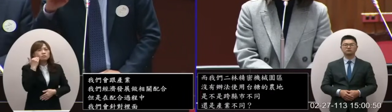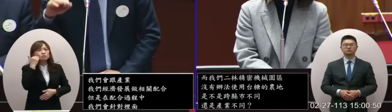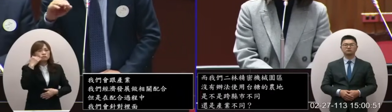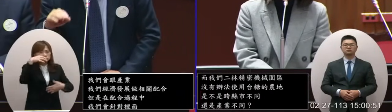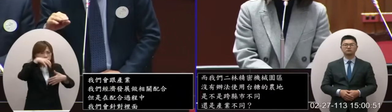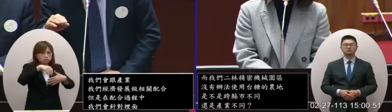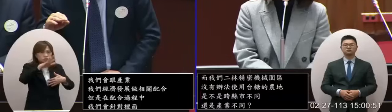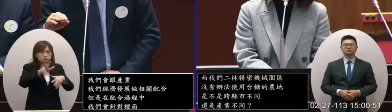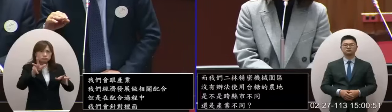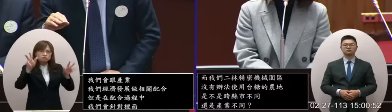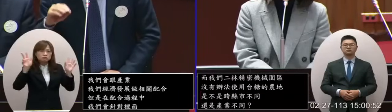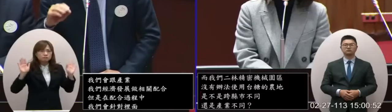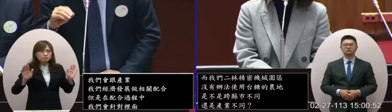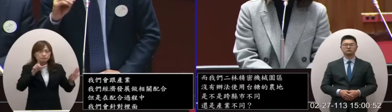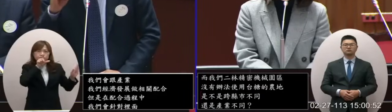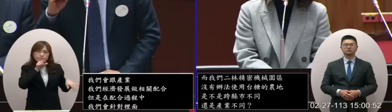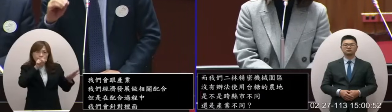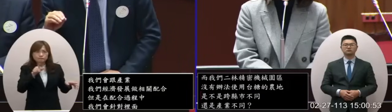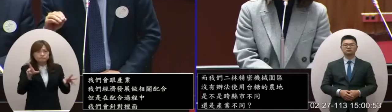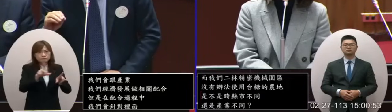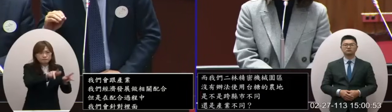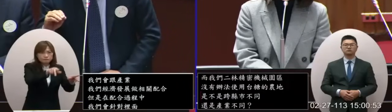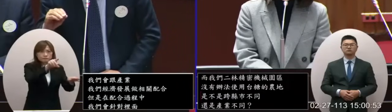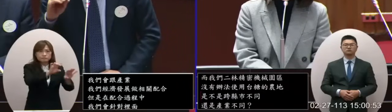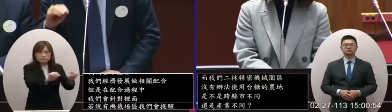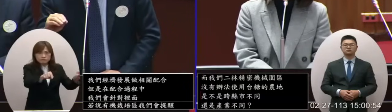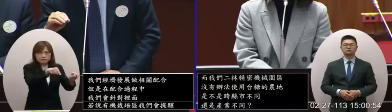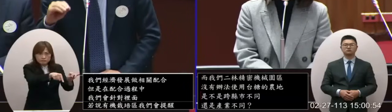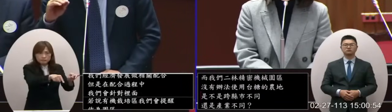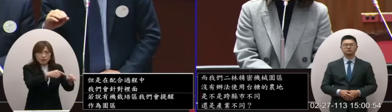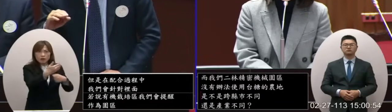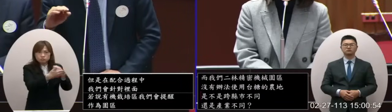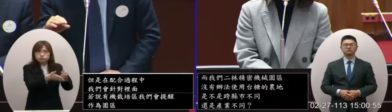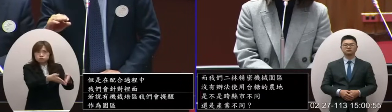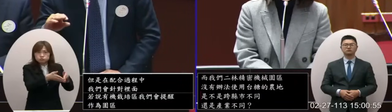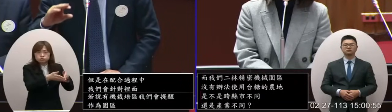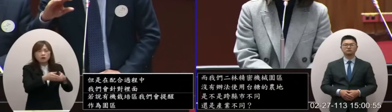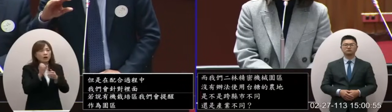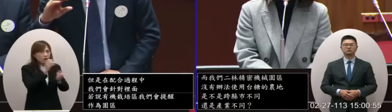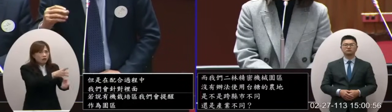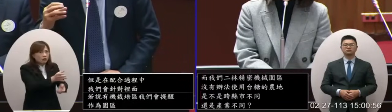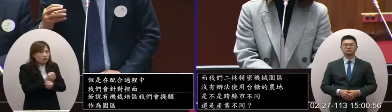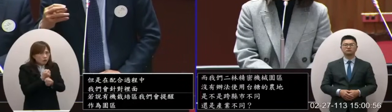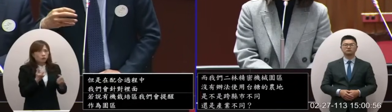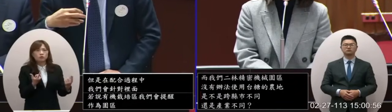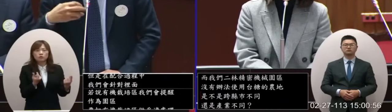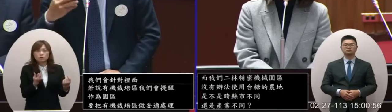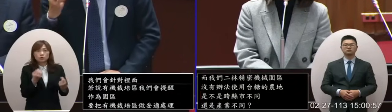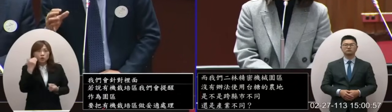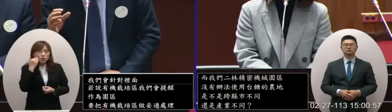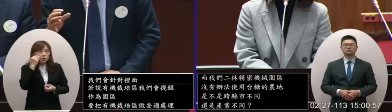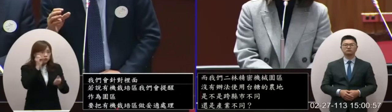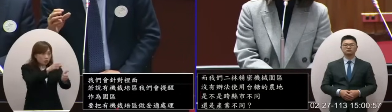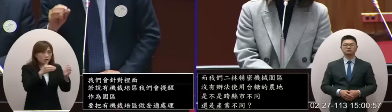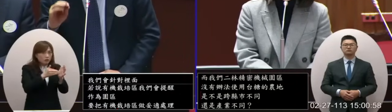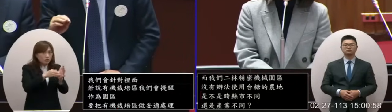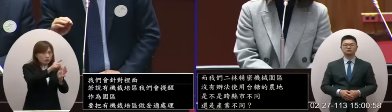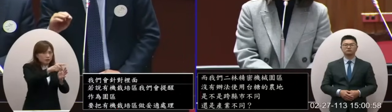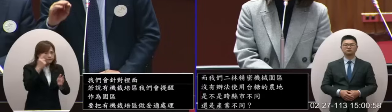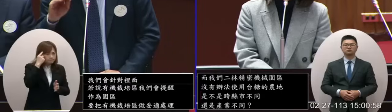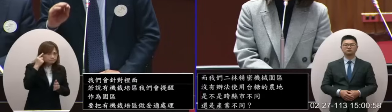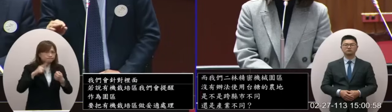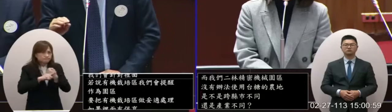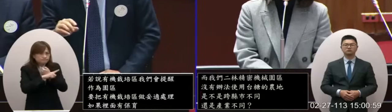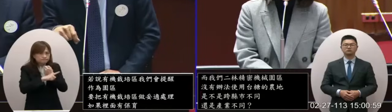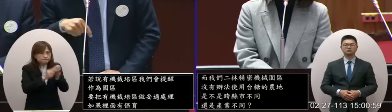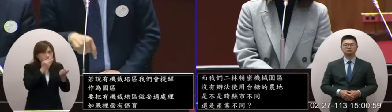地的必要性的时候，那我们也会做提醒。那如果说提醒过了以后，它有做适度的一个解决方案的时候，那通